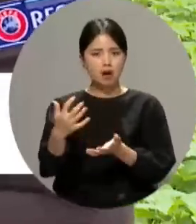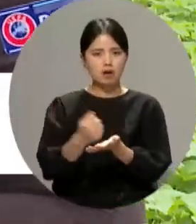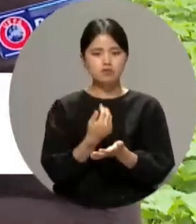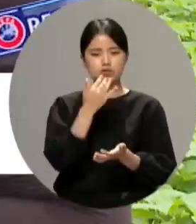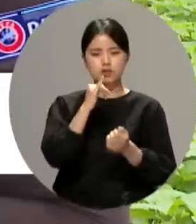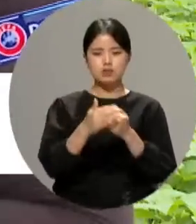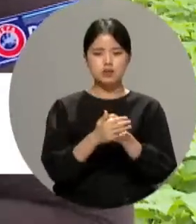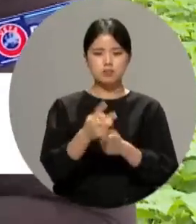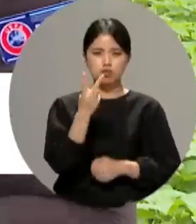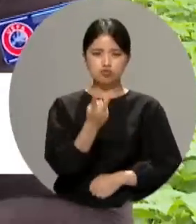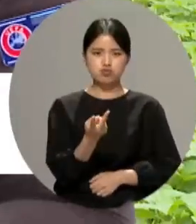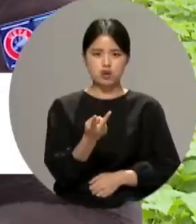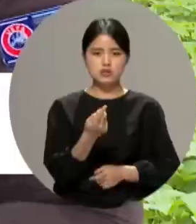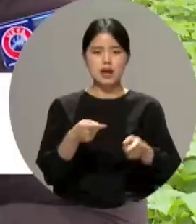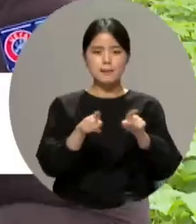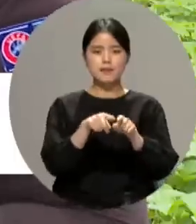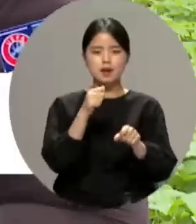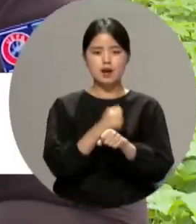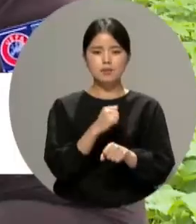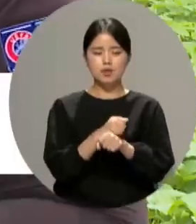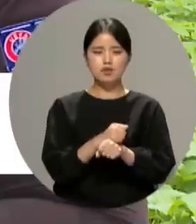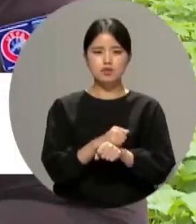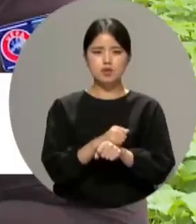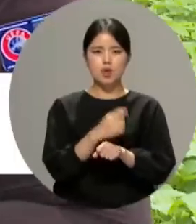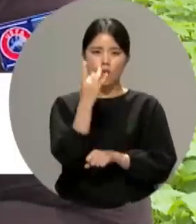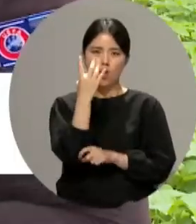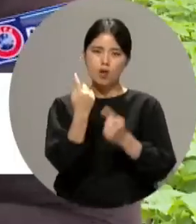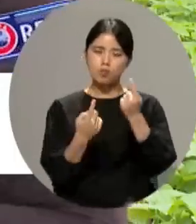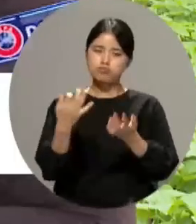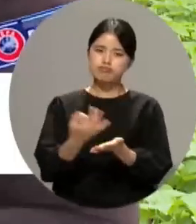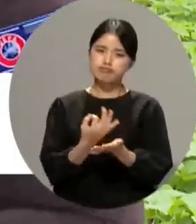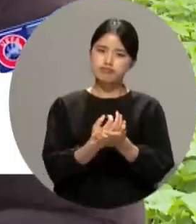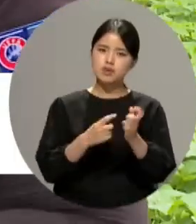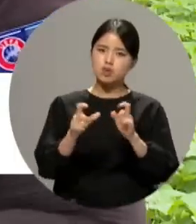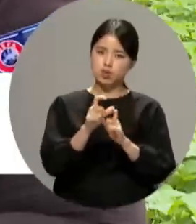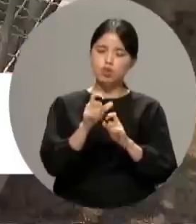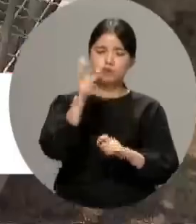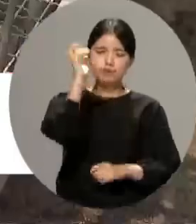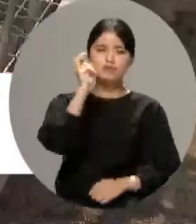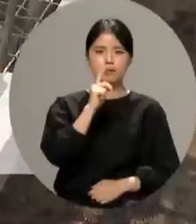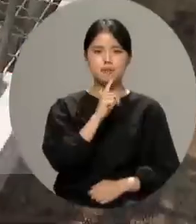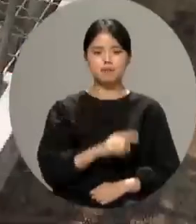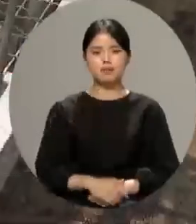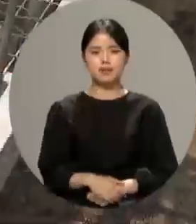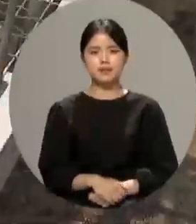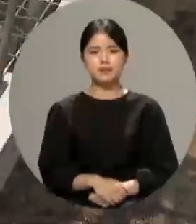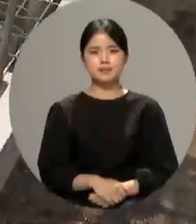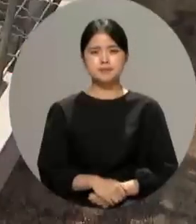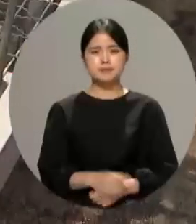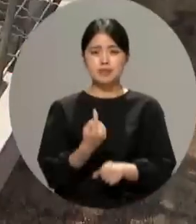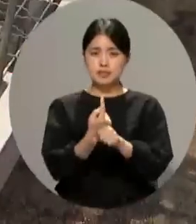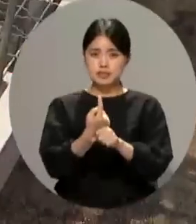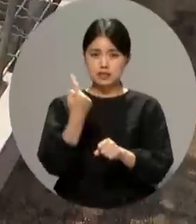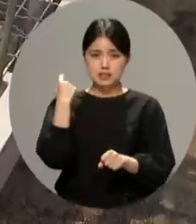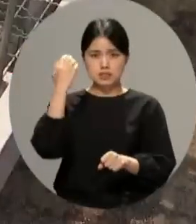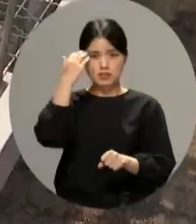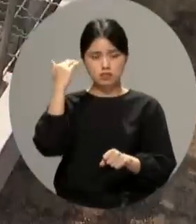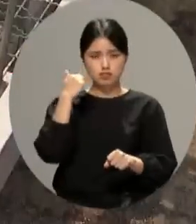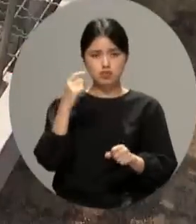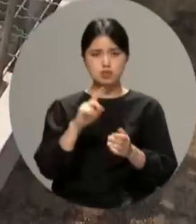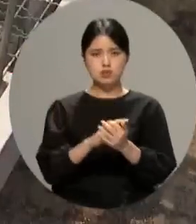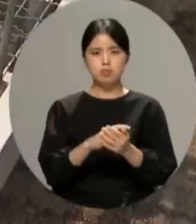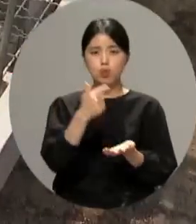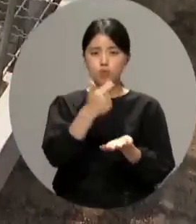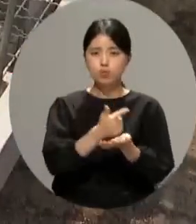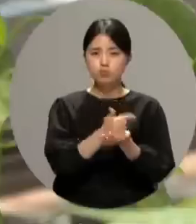두가지 이제 병행하면서 이제 기존 보다는 수액 쟁 전에 좀 도움이 많이 될 것 같다고 느낍니다 지난해 국제 학술지 메타